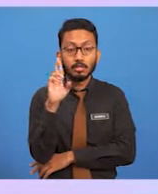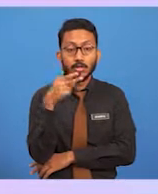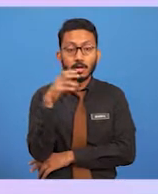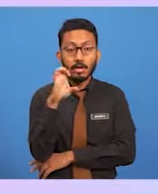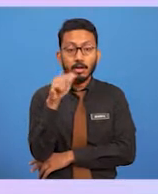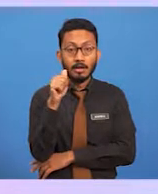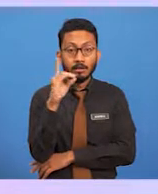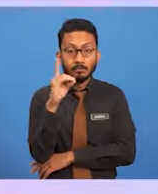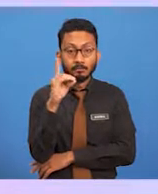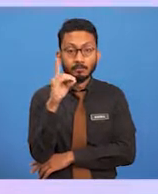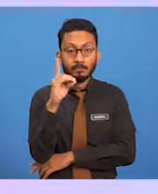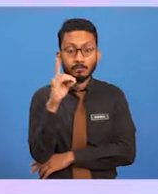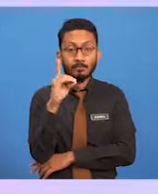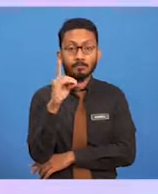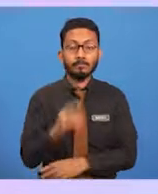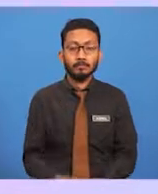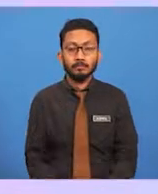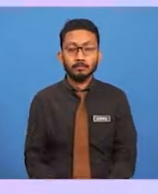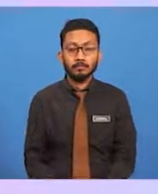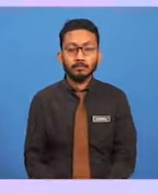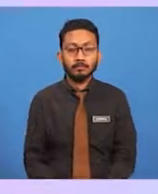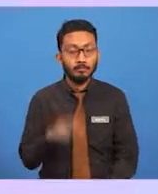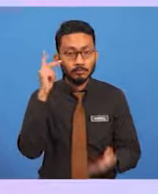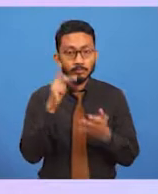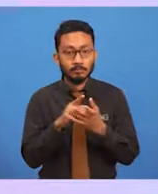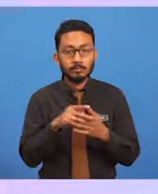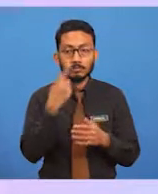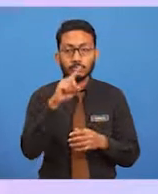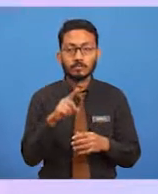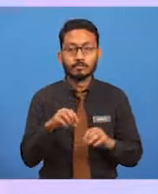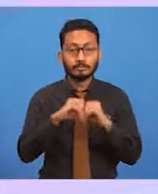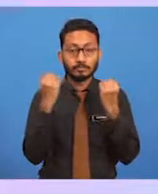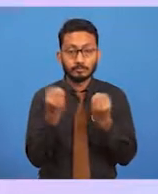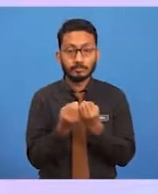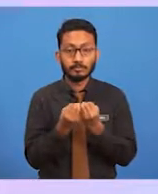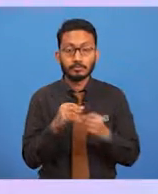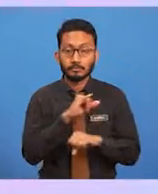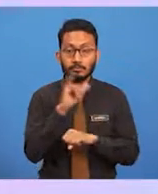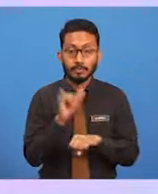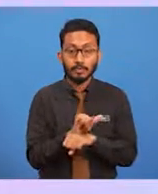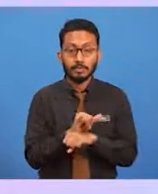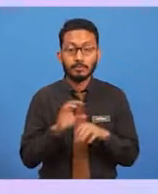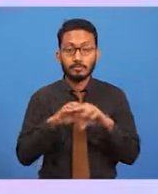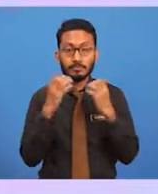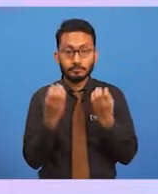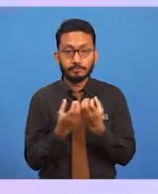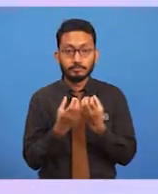sebagai pengenalan kepada sesebuah organisasi, syarikat,